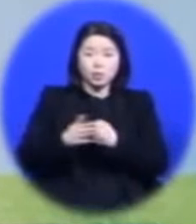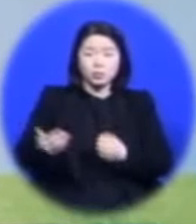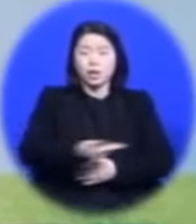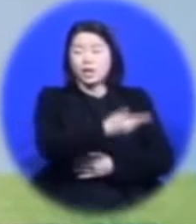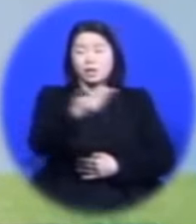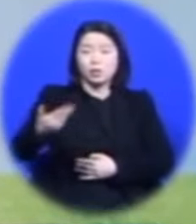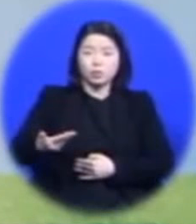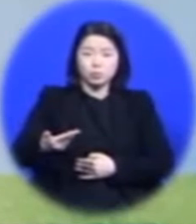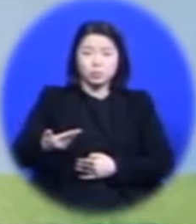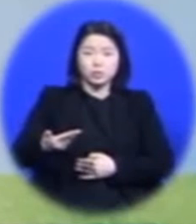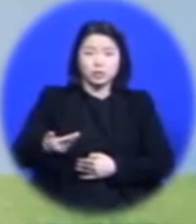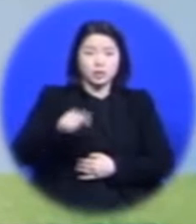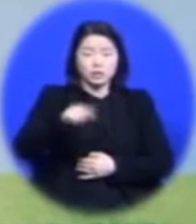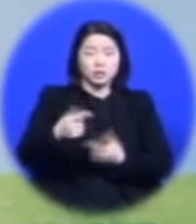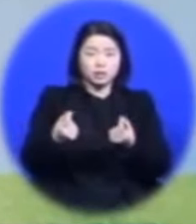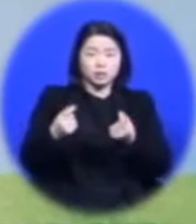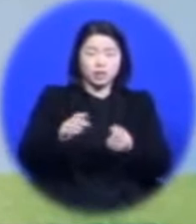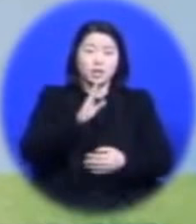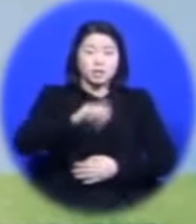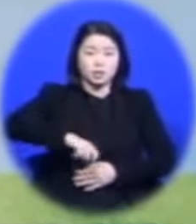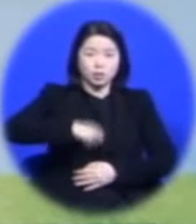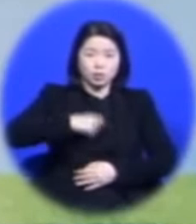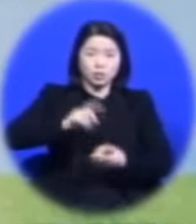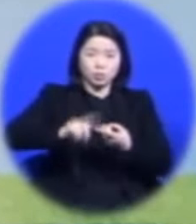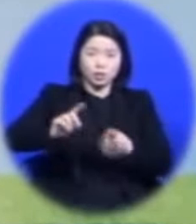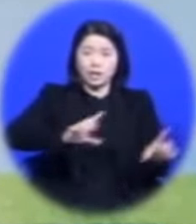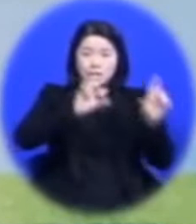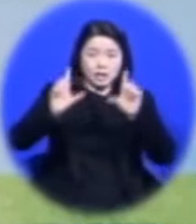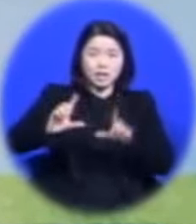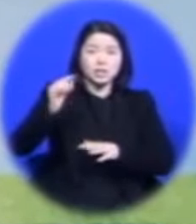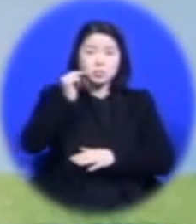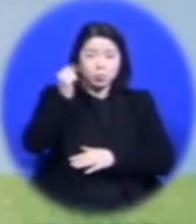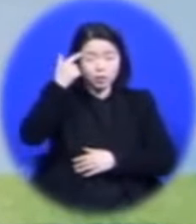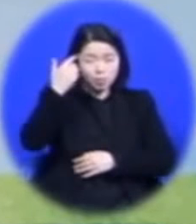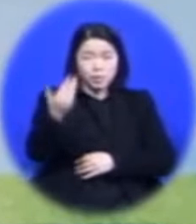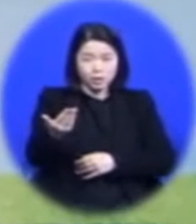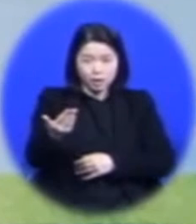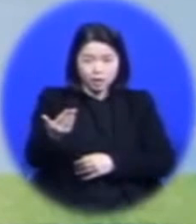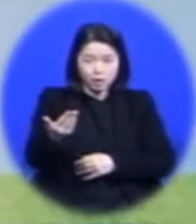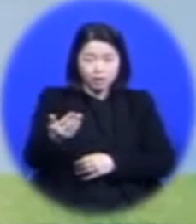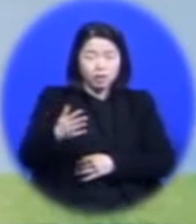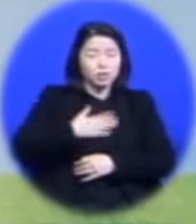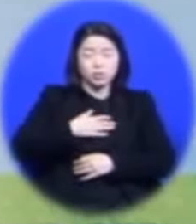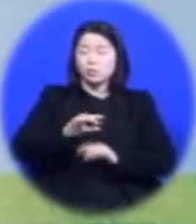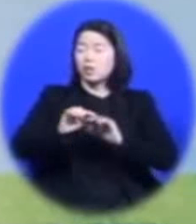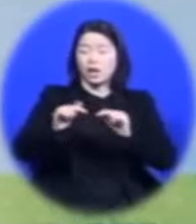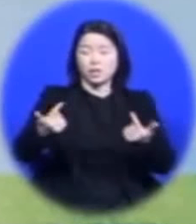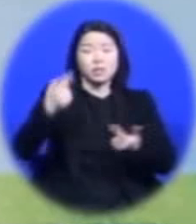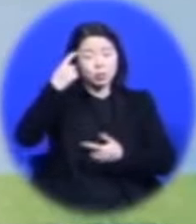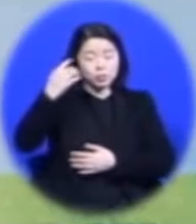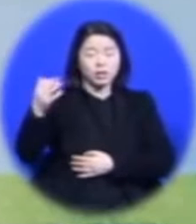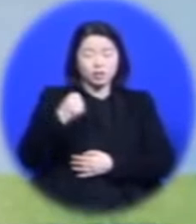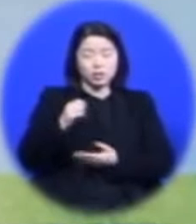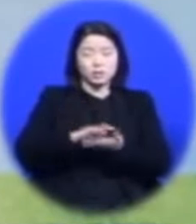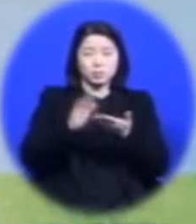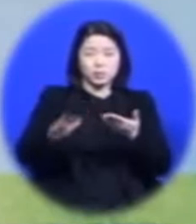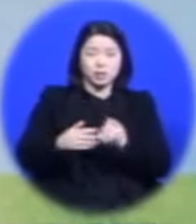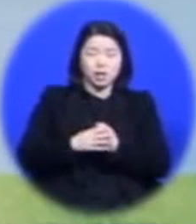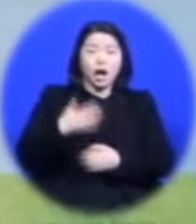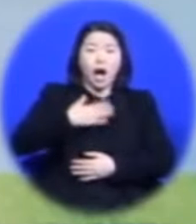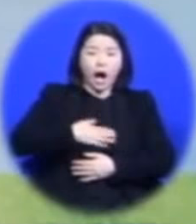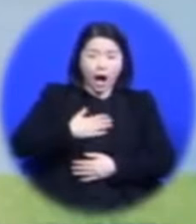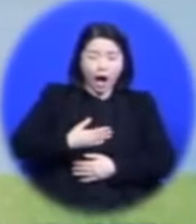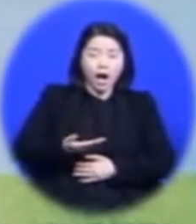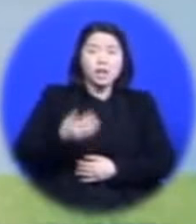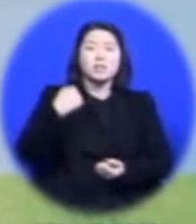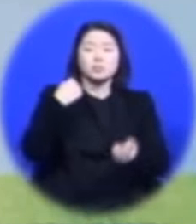여러분 그렇게 정의롭게 살지 못하는 겁니까 저는 그렇지 않았거든요 아도 안